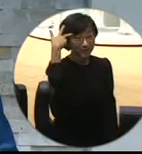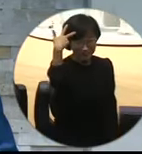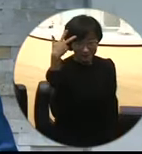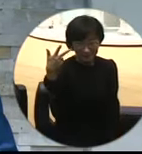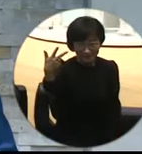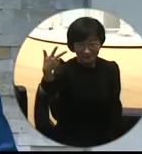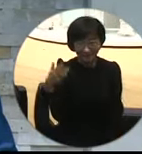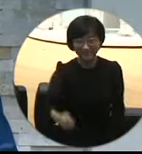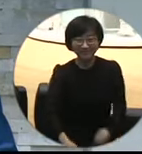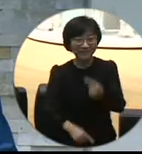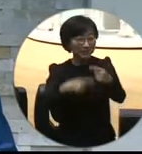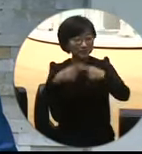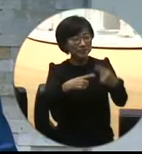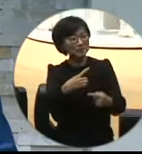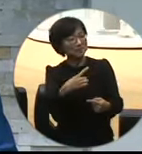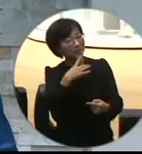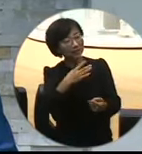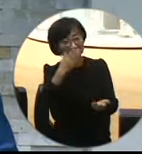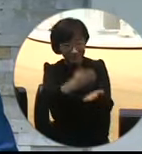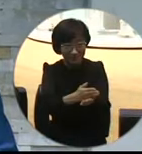노래만 부르지 마시고